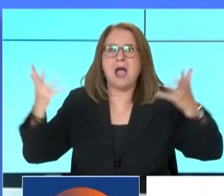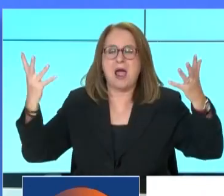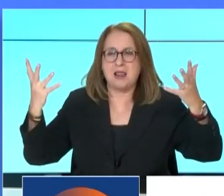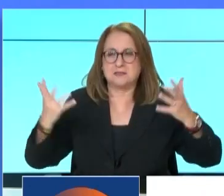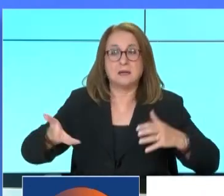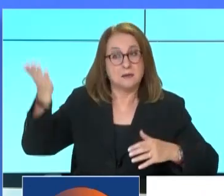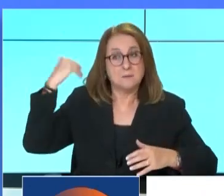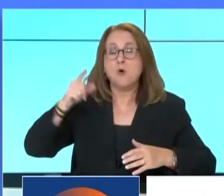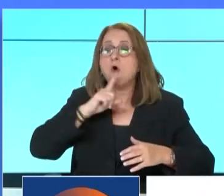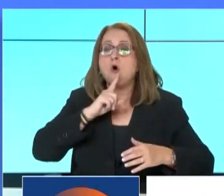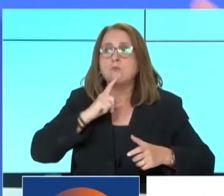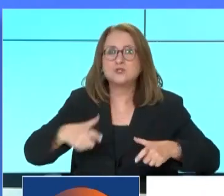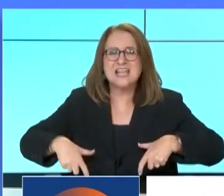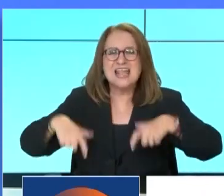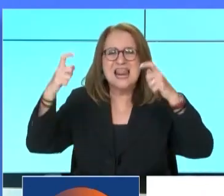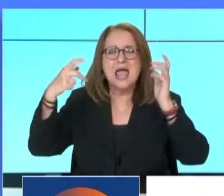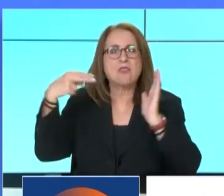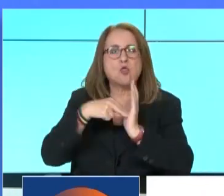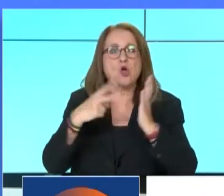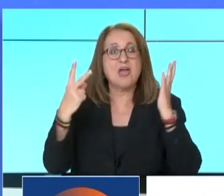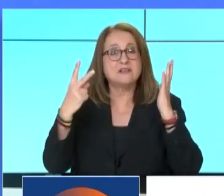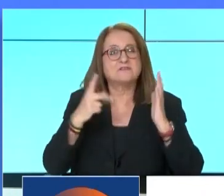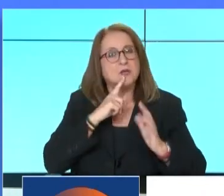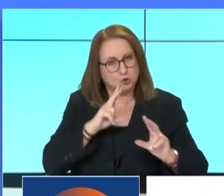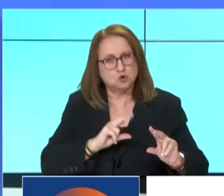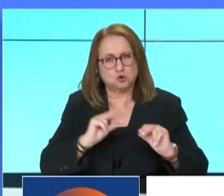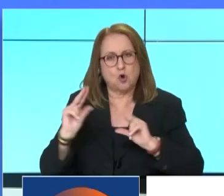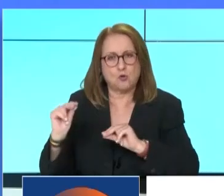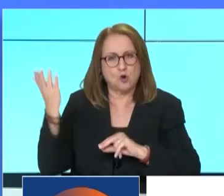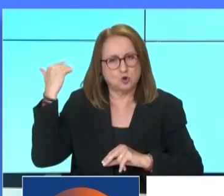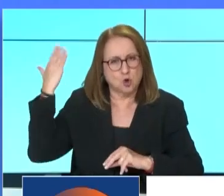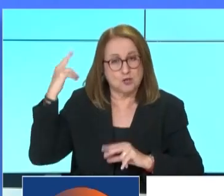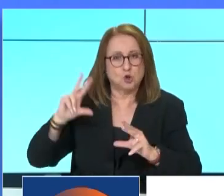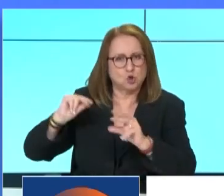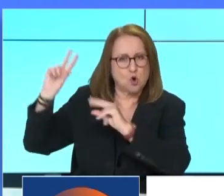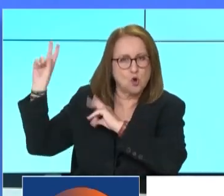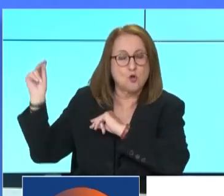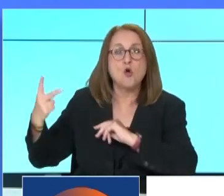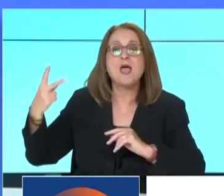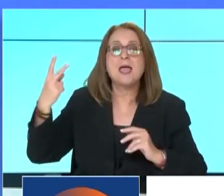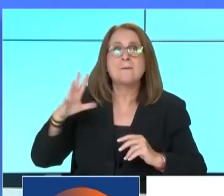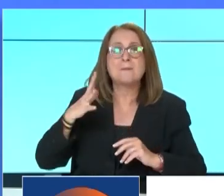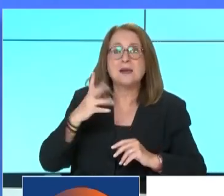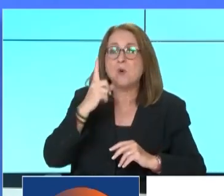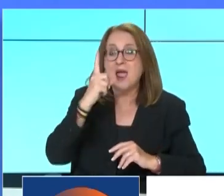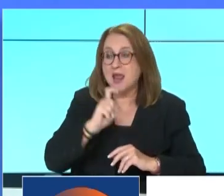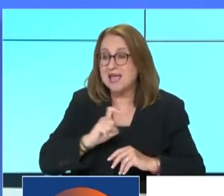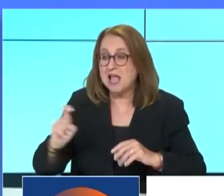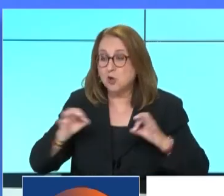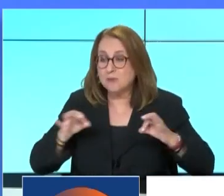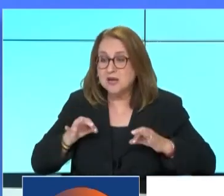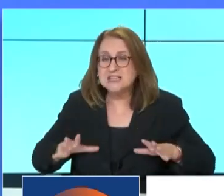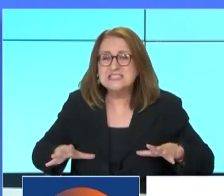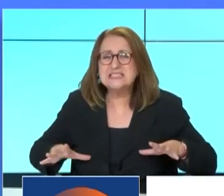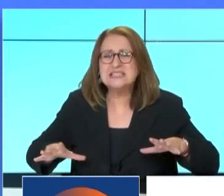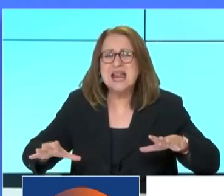Έκαψε παραπάνω από 1 εκατομμύριο στρέμματα. Ήταν πολύ μεγαλύτερη η καμένη έκταση από ό,τι έκαψαν όλες οι πυρκαγιές